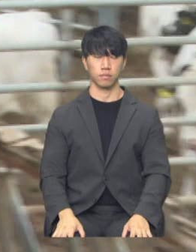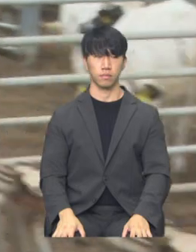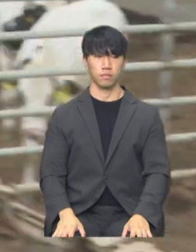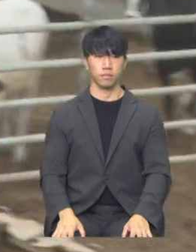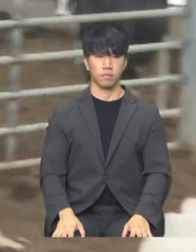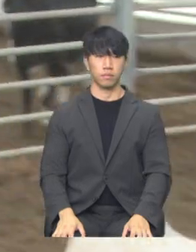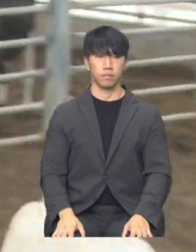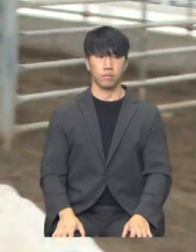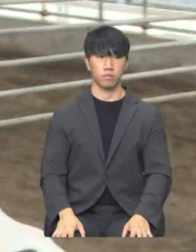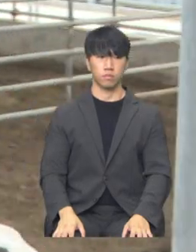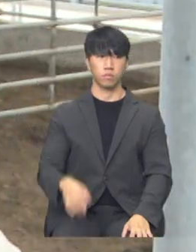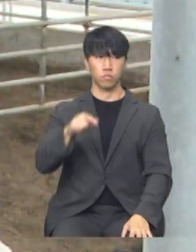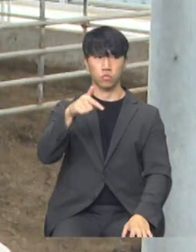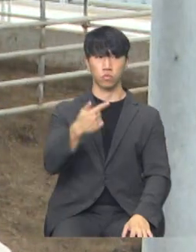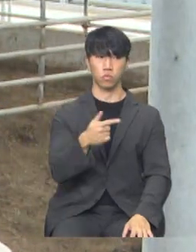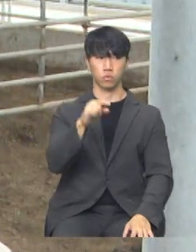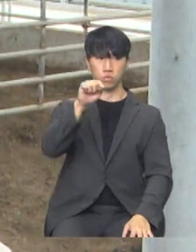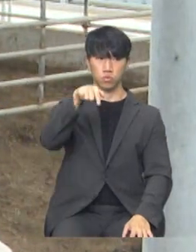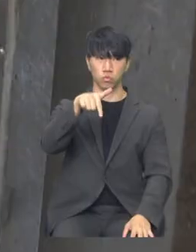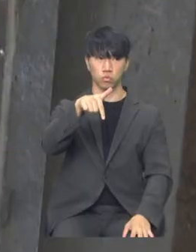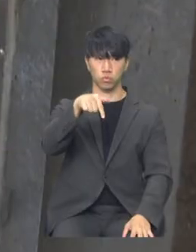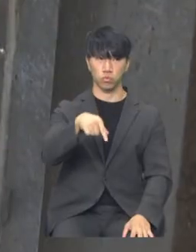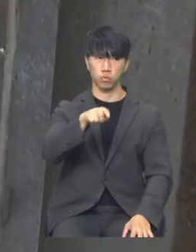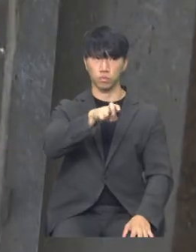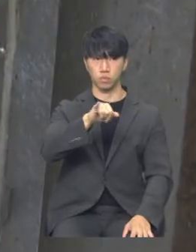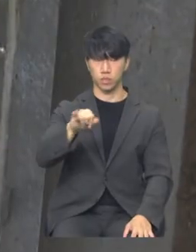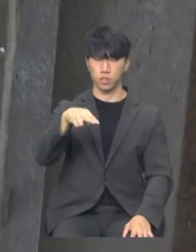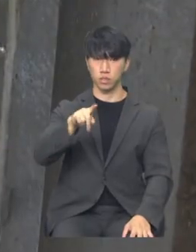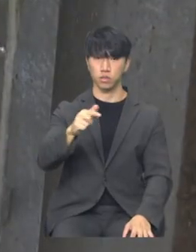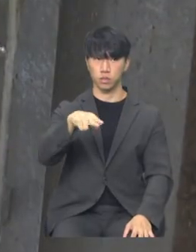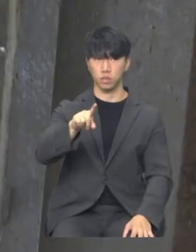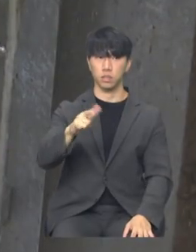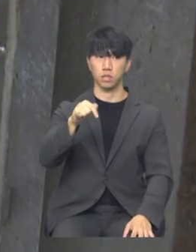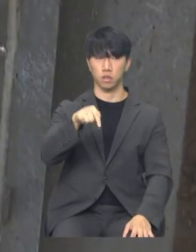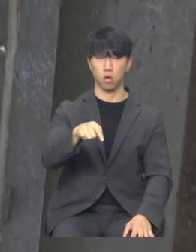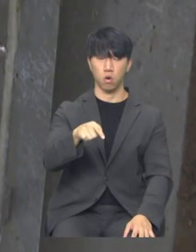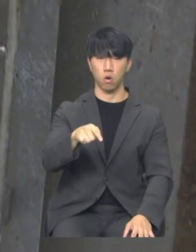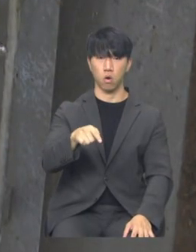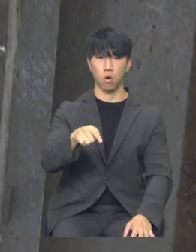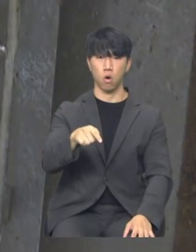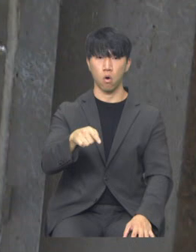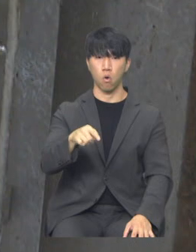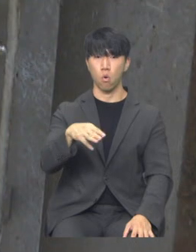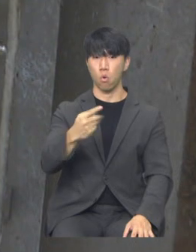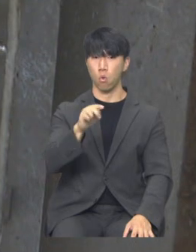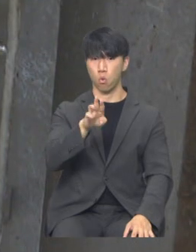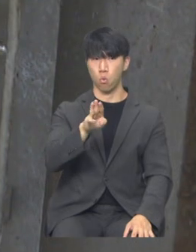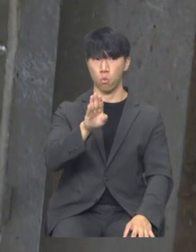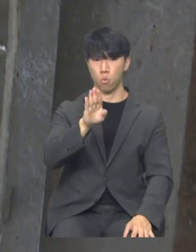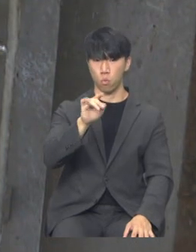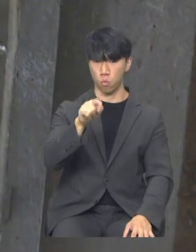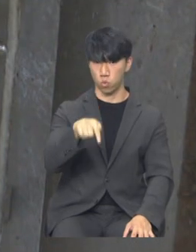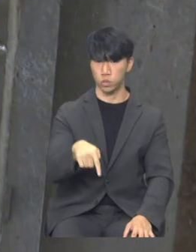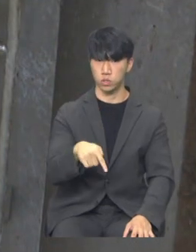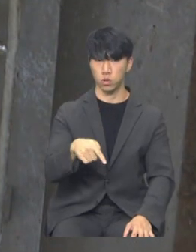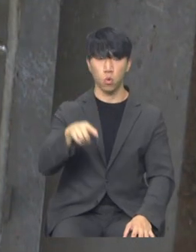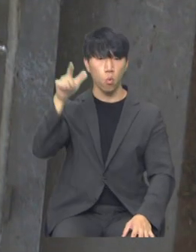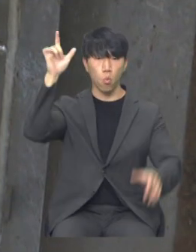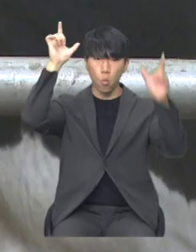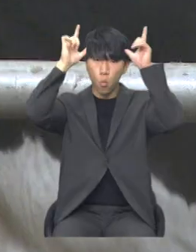구미 선산읍의 한 목장. 로봇팔이 줄 서 있는 젖소로부터 쉴 새 없이 우유를